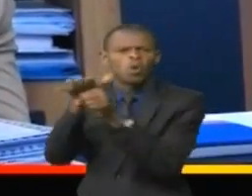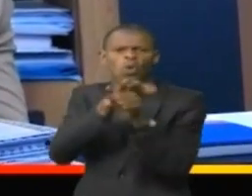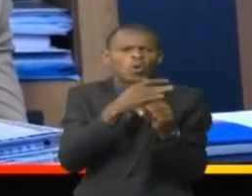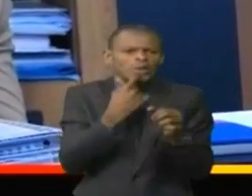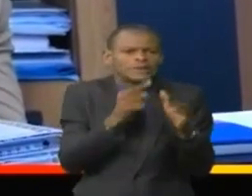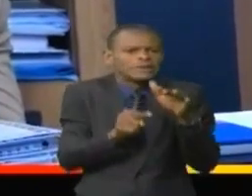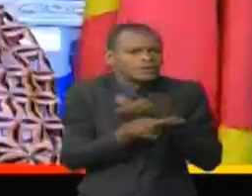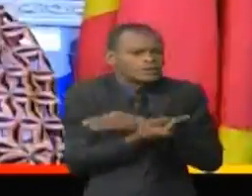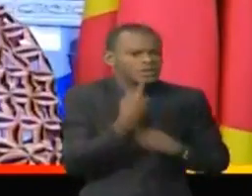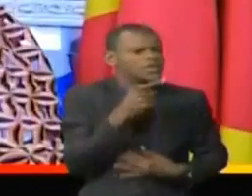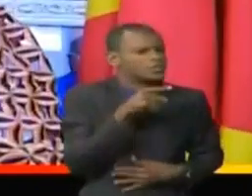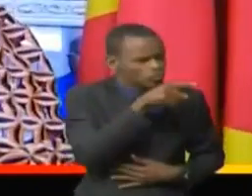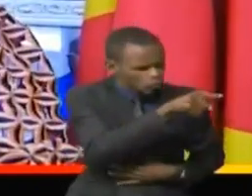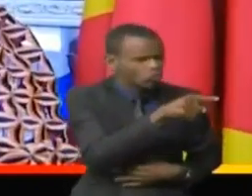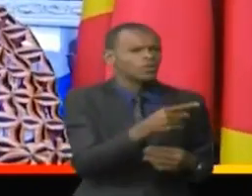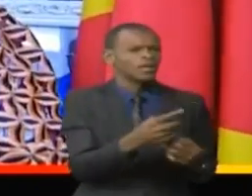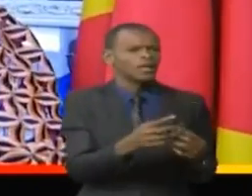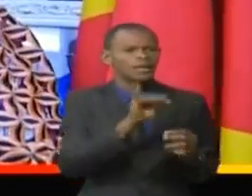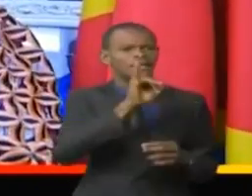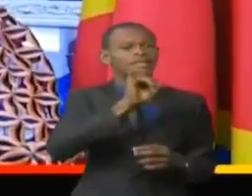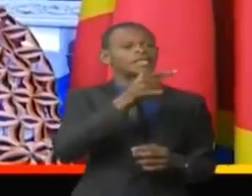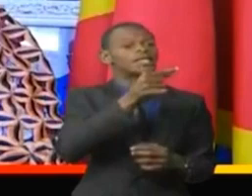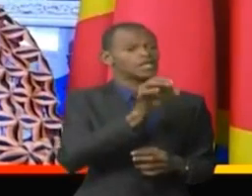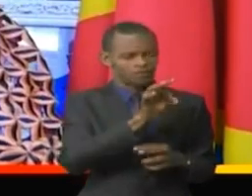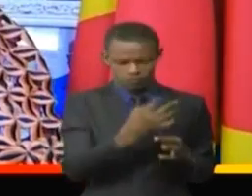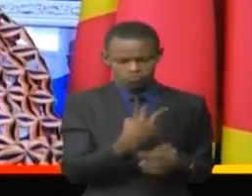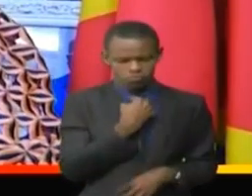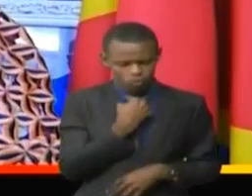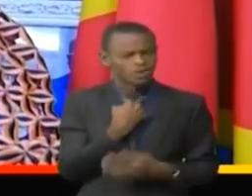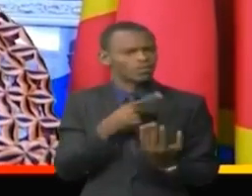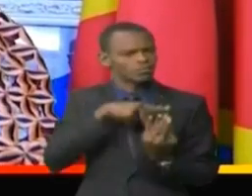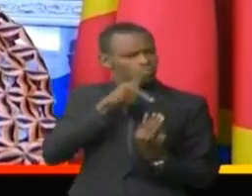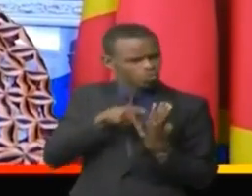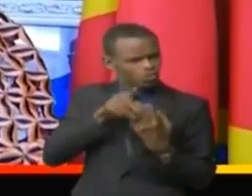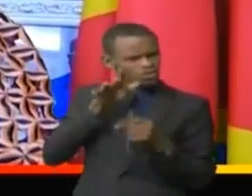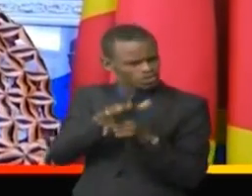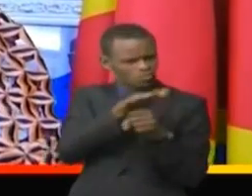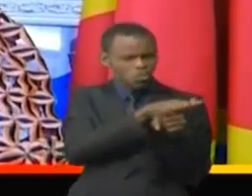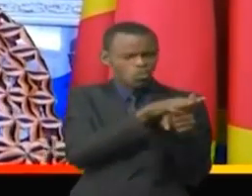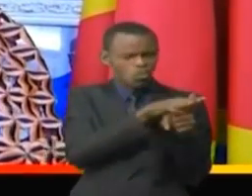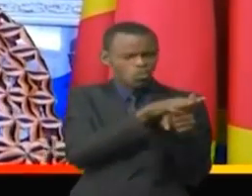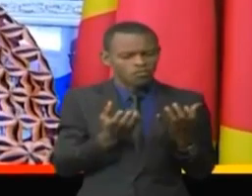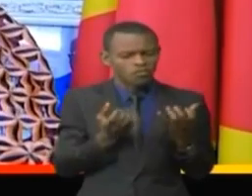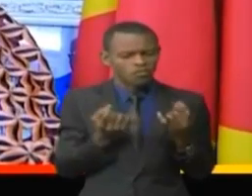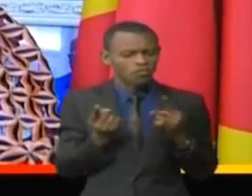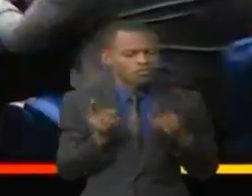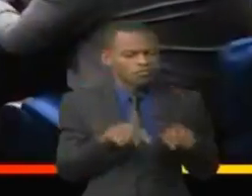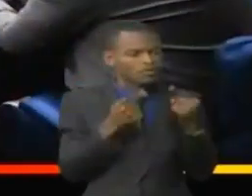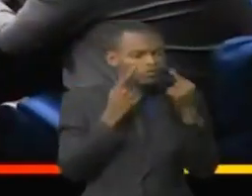Poussignan. Il reste qu'à aller maintenant vérifier.